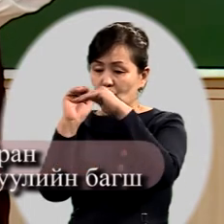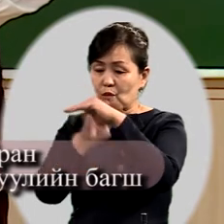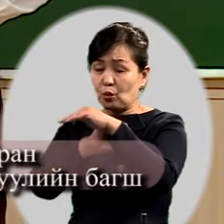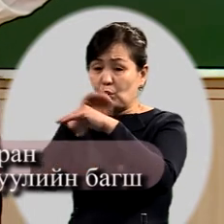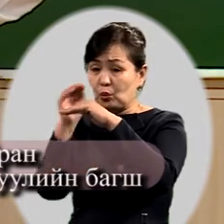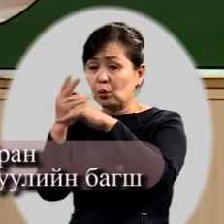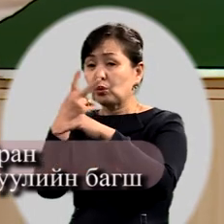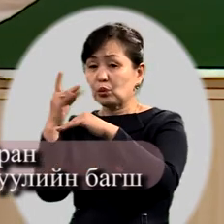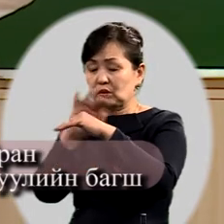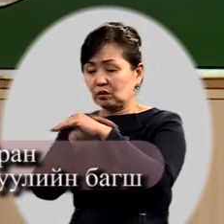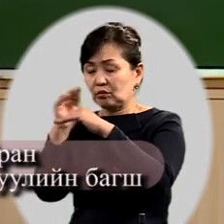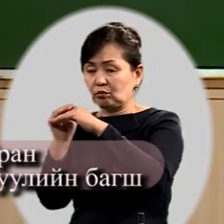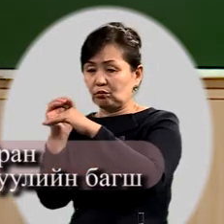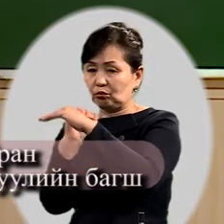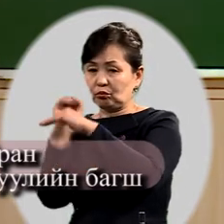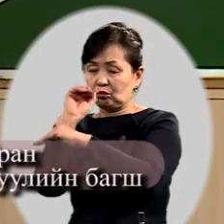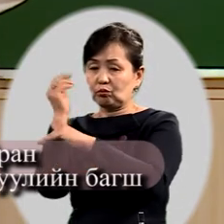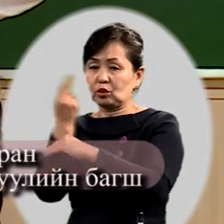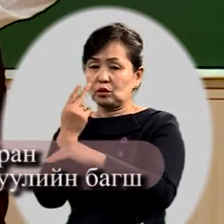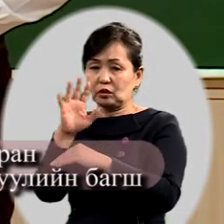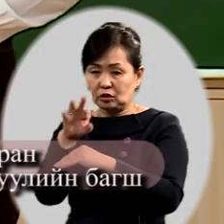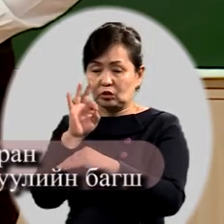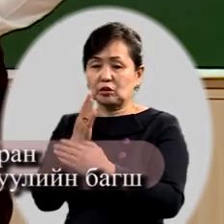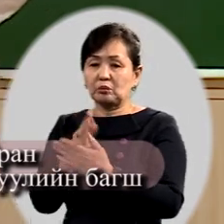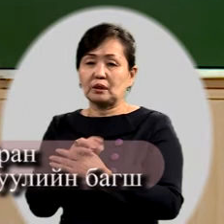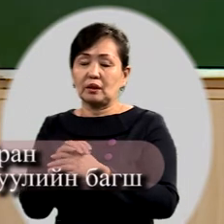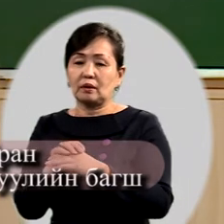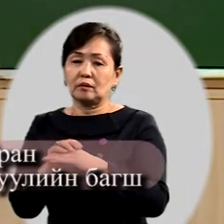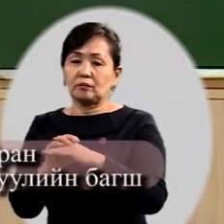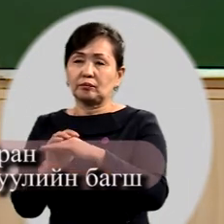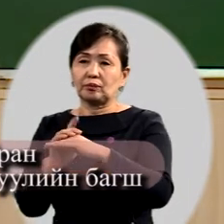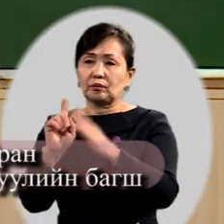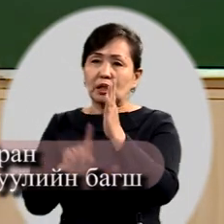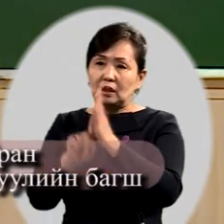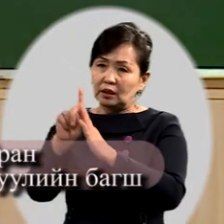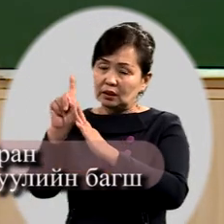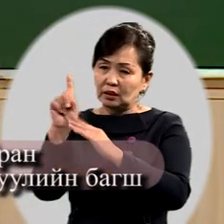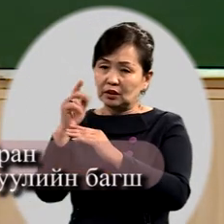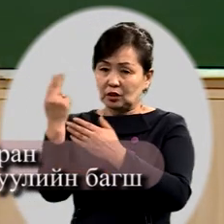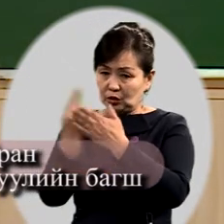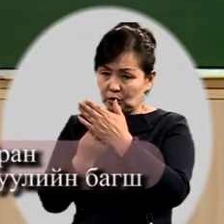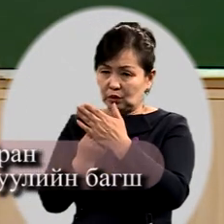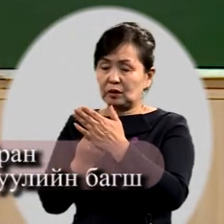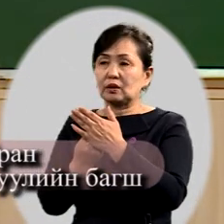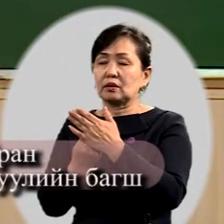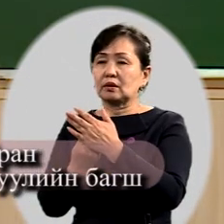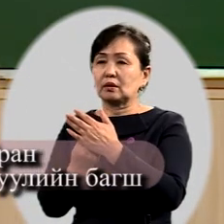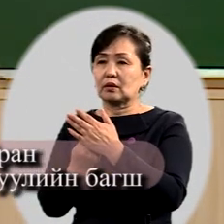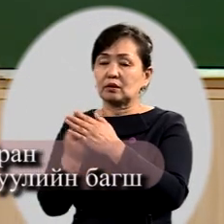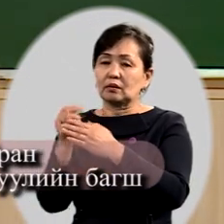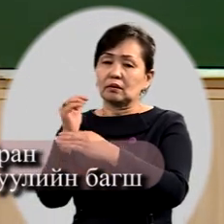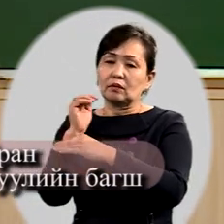отырған суретті таңдаған. Мұны әрі қарай толықтырып сызу қажет. Бұл суреттің алғашқы сұлбасы